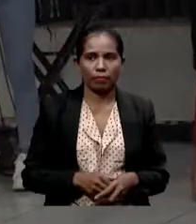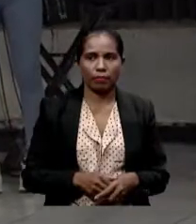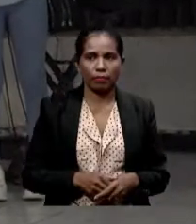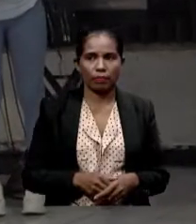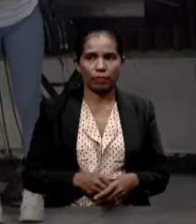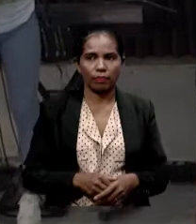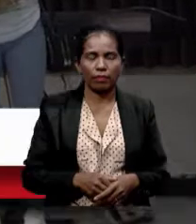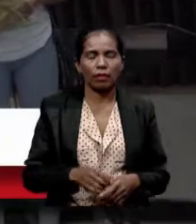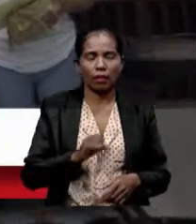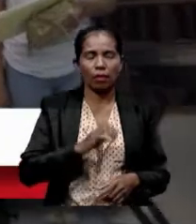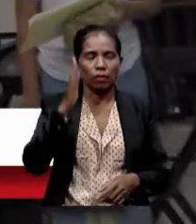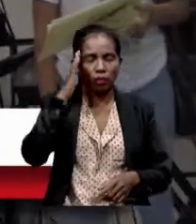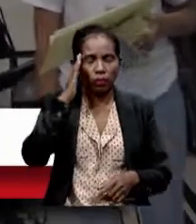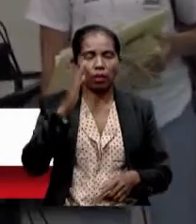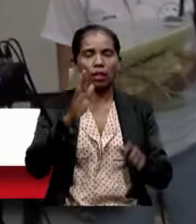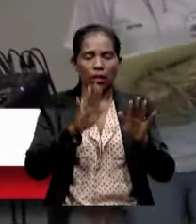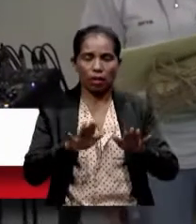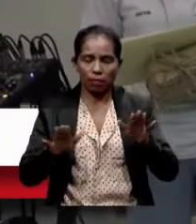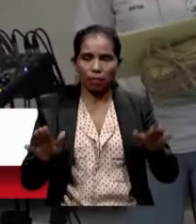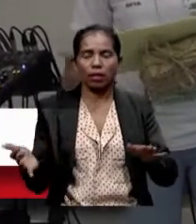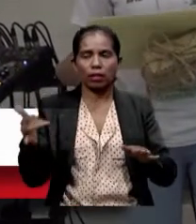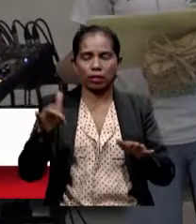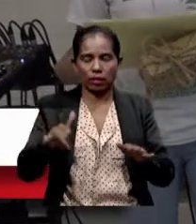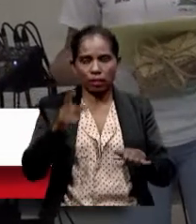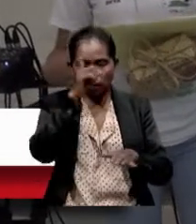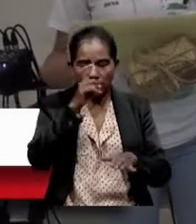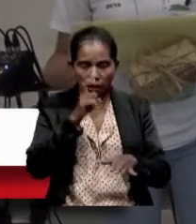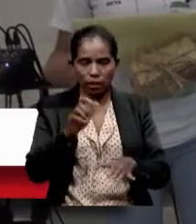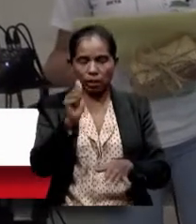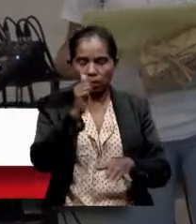bala baki, des tokizianus,